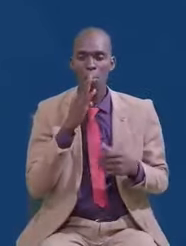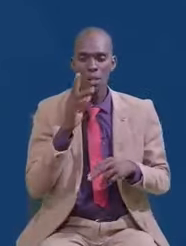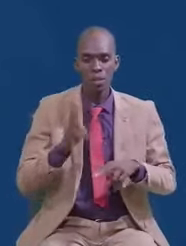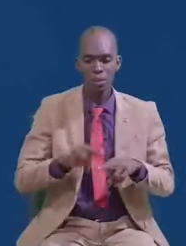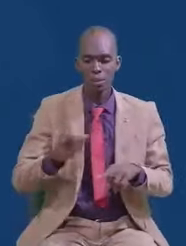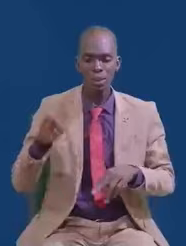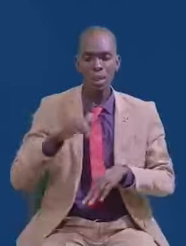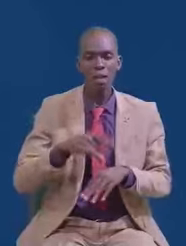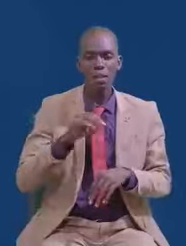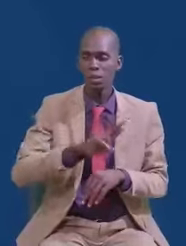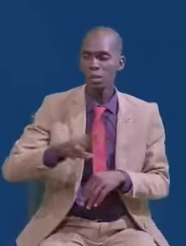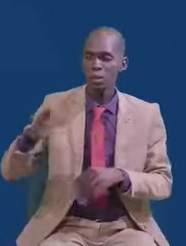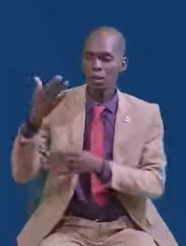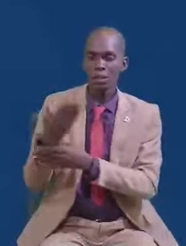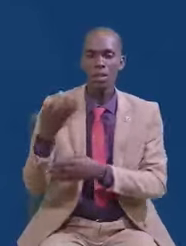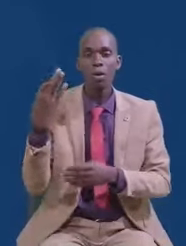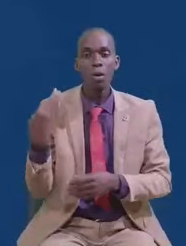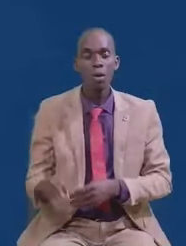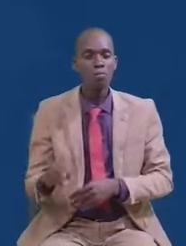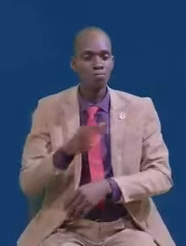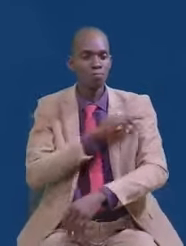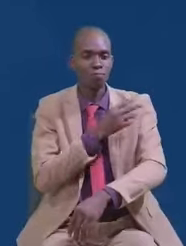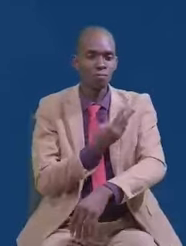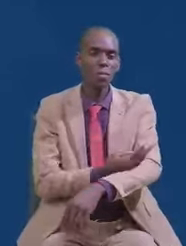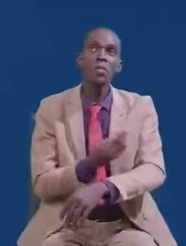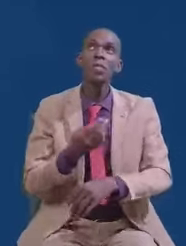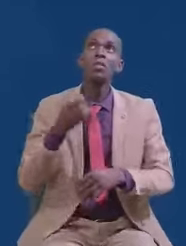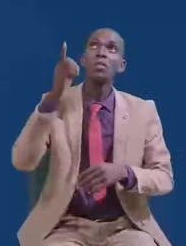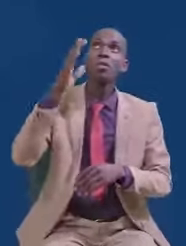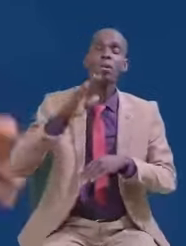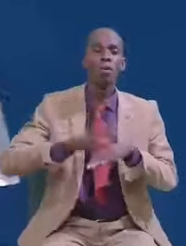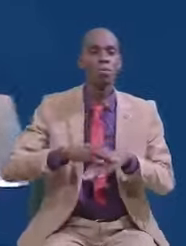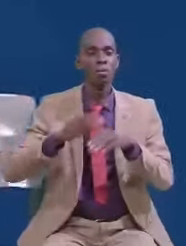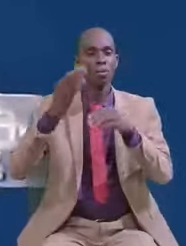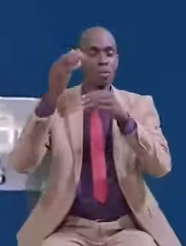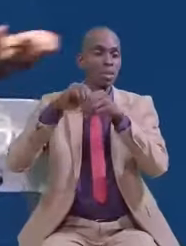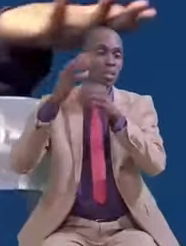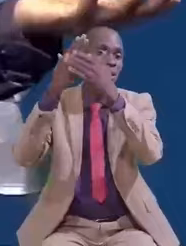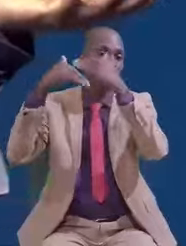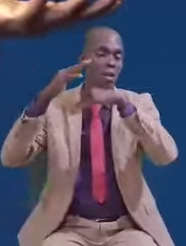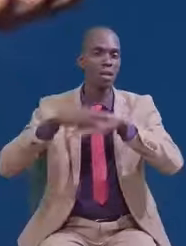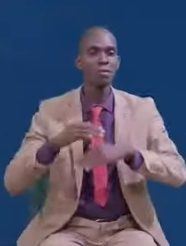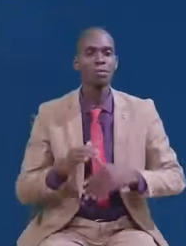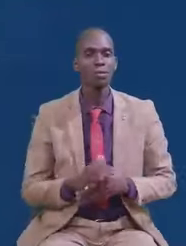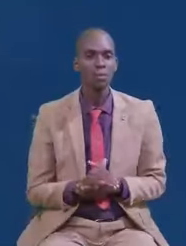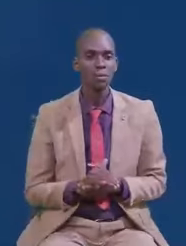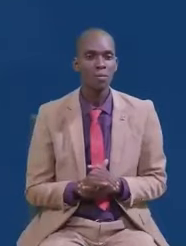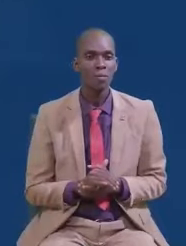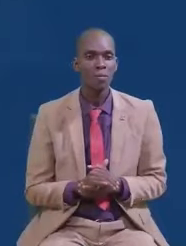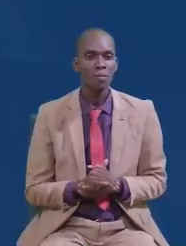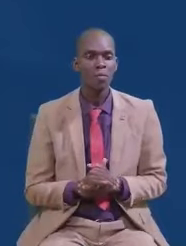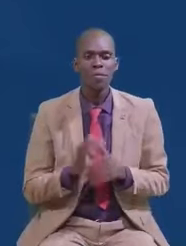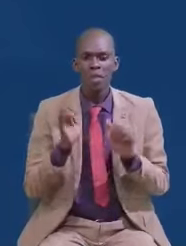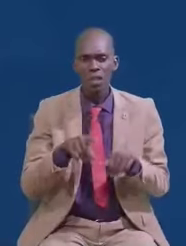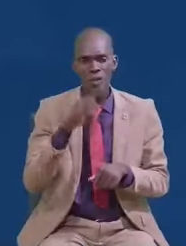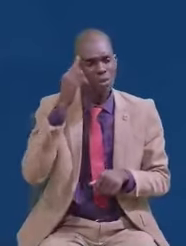Et puis il s'est assis à la droite de la majesté divine dans les lieux célestes. Pourrez-vous penser à